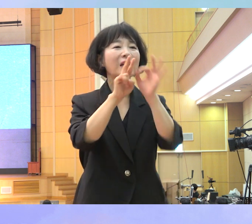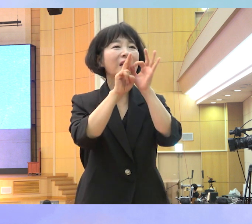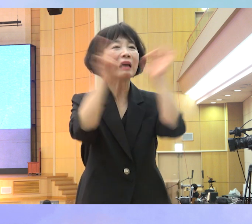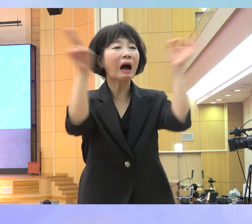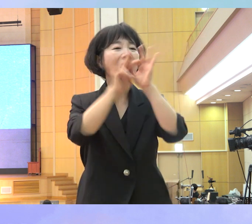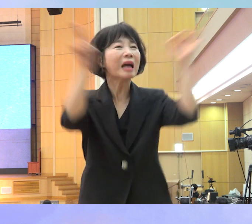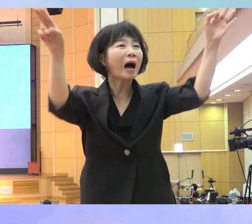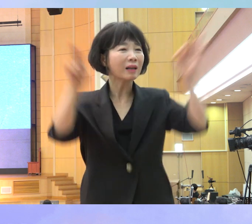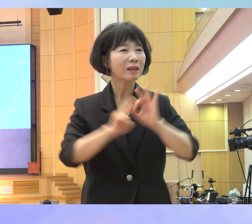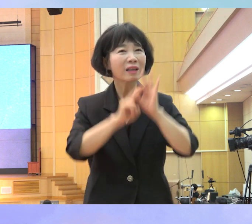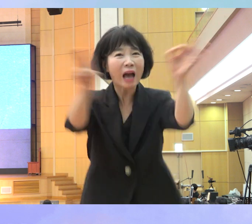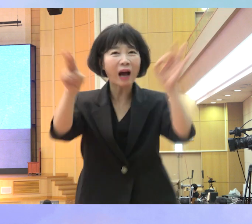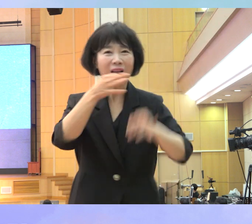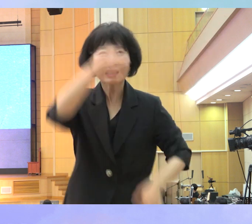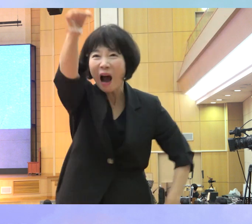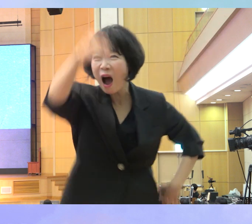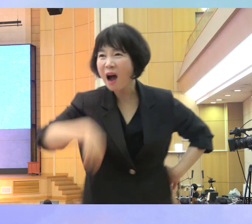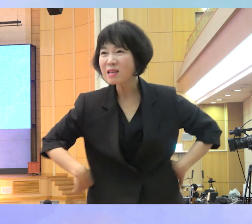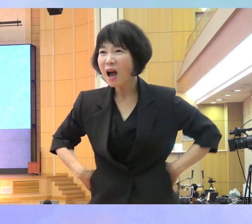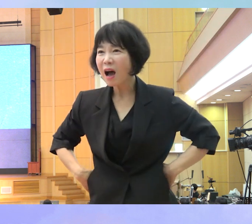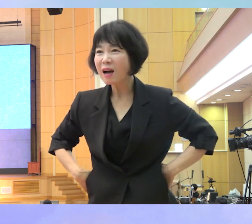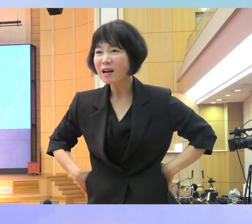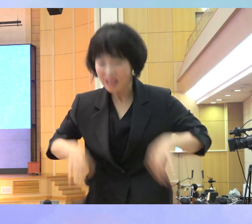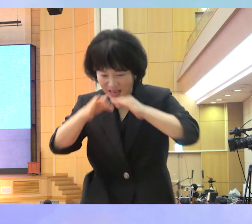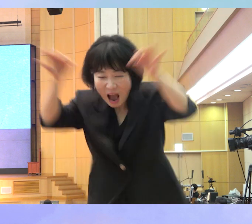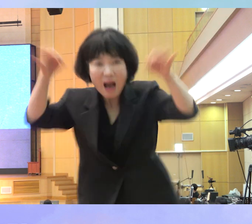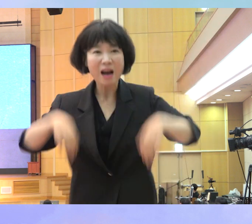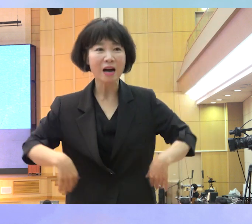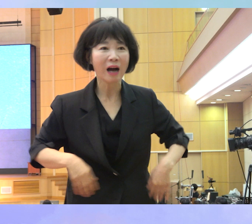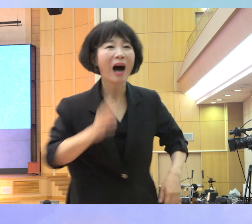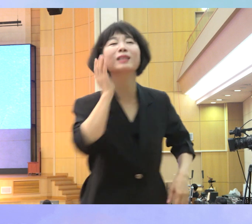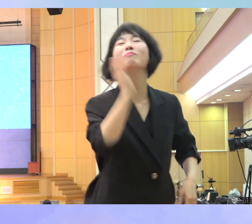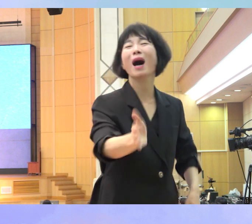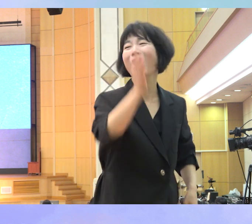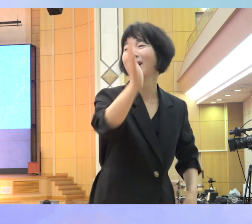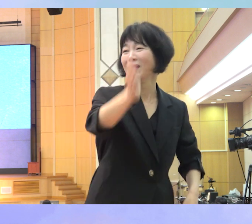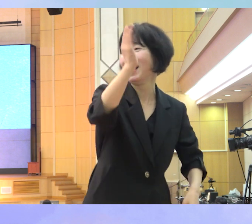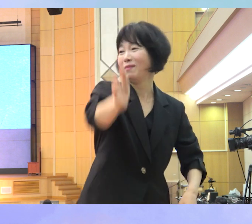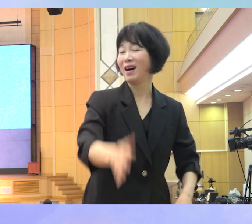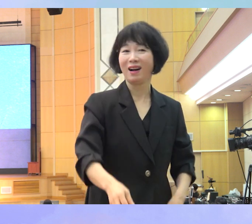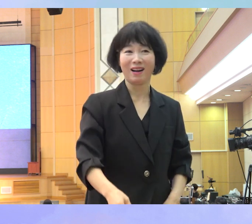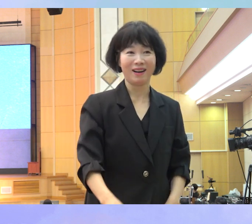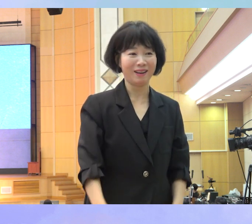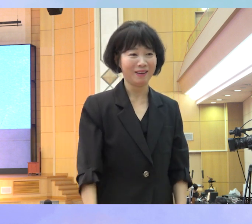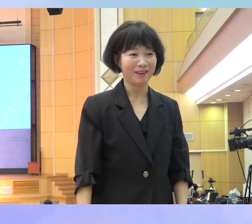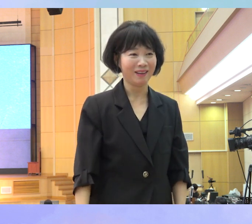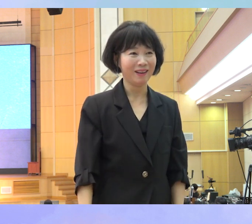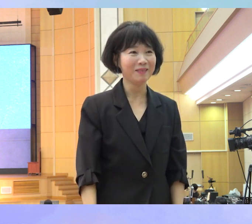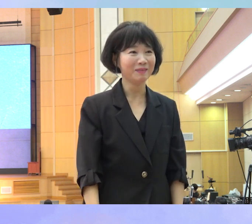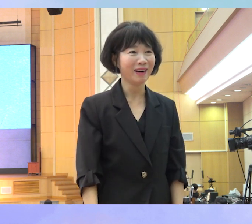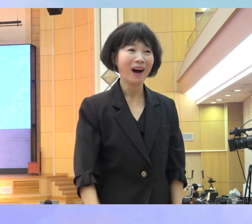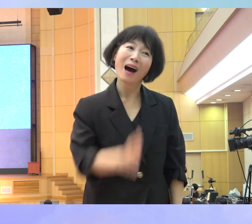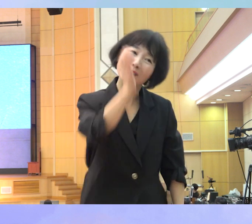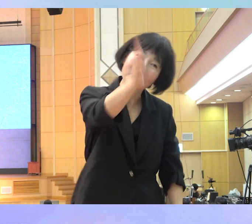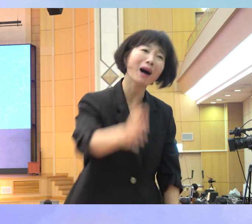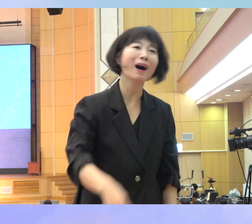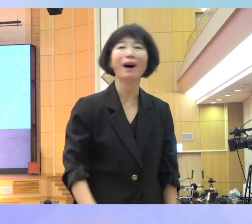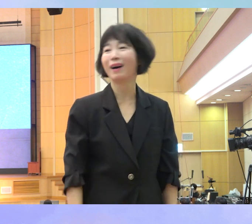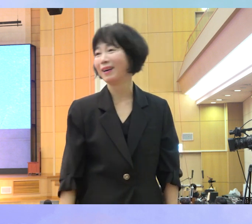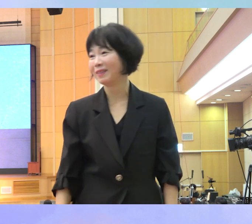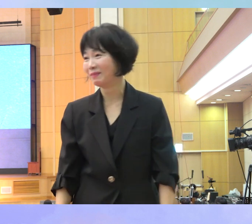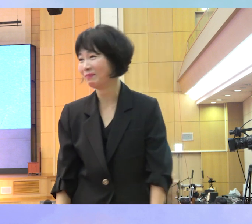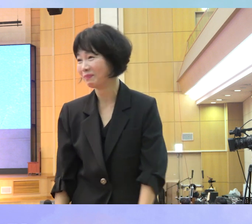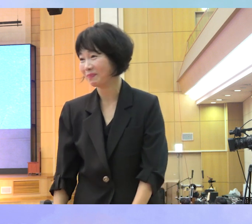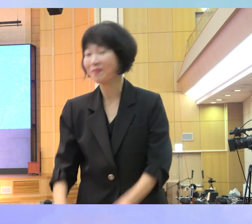집이 더럽습니까? 죽고 싶습니까? 그 무조건 존대한다고 되는 게 아니거든요. 그게